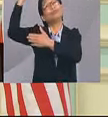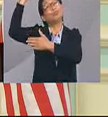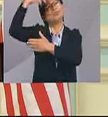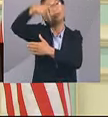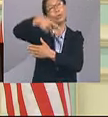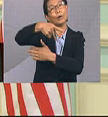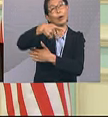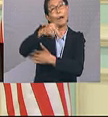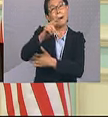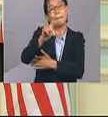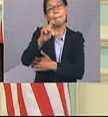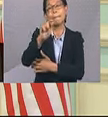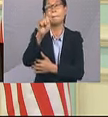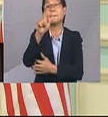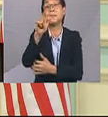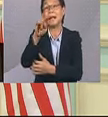Petaling ni memang